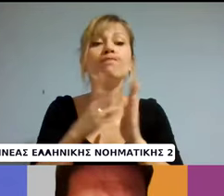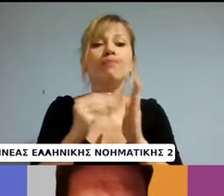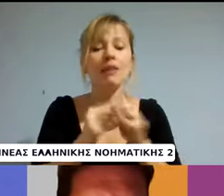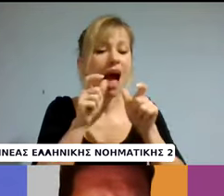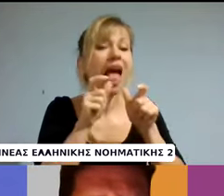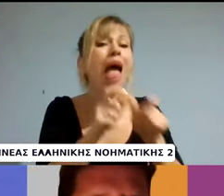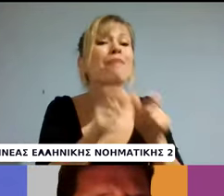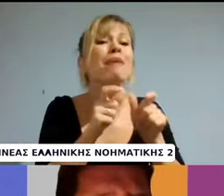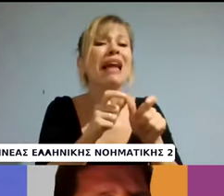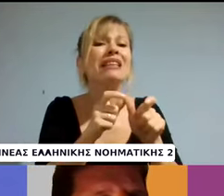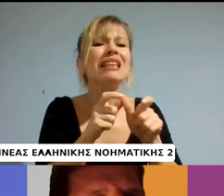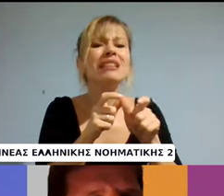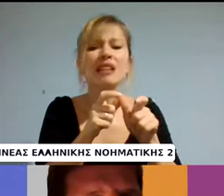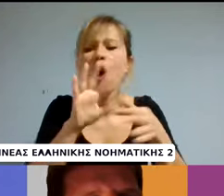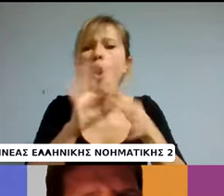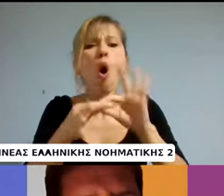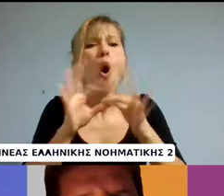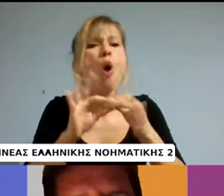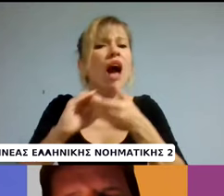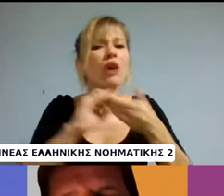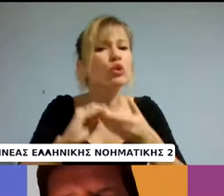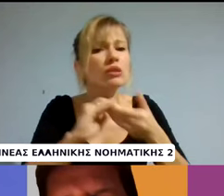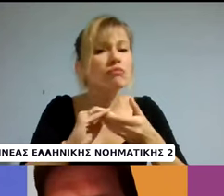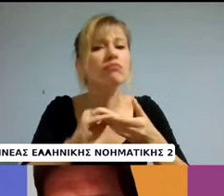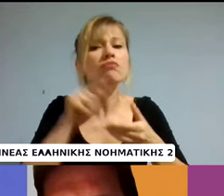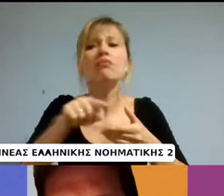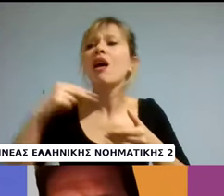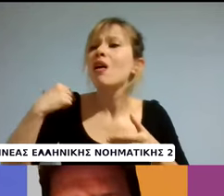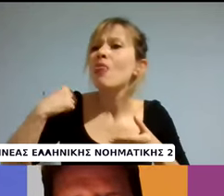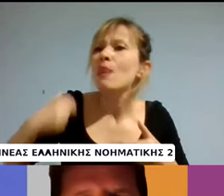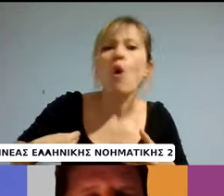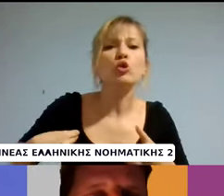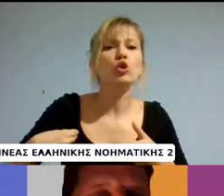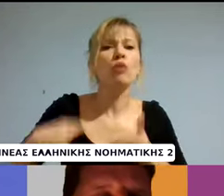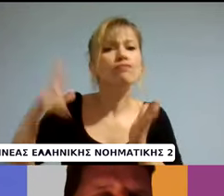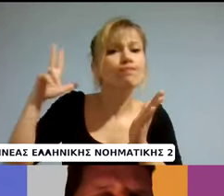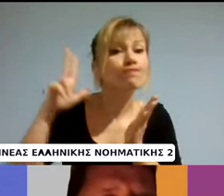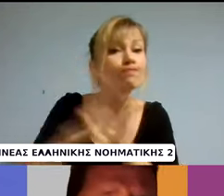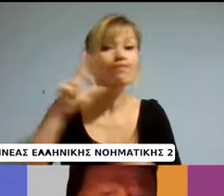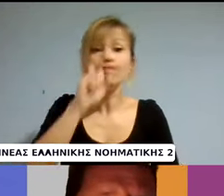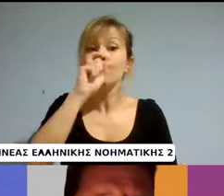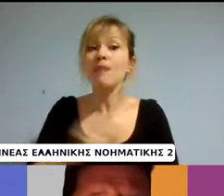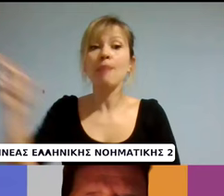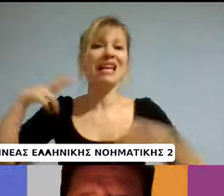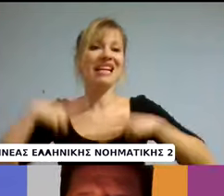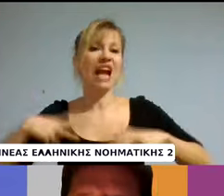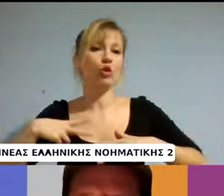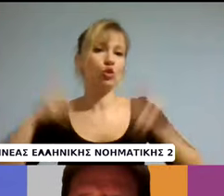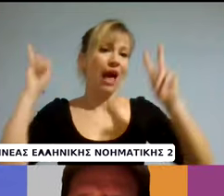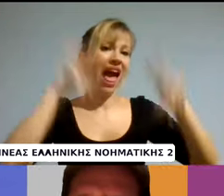επιμελητηριακής οργάνωσης ή μια μορφή αναγνώρισης ενός δημόσιου χαρακτήρα. Αυτό σημαίνει αναγνώριση από την πολιτεία.